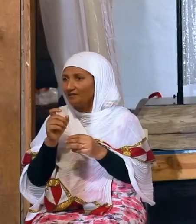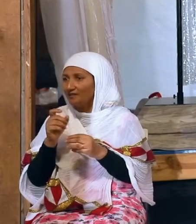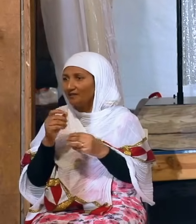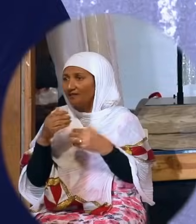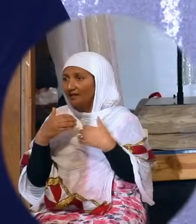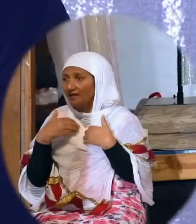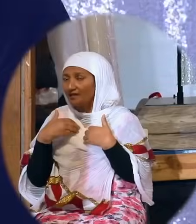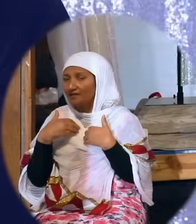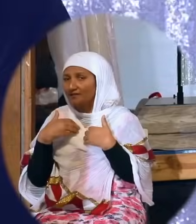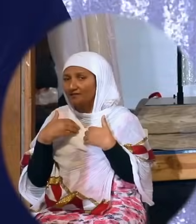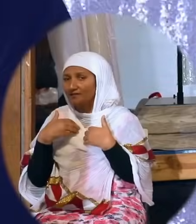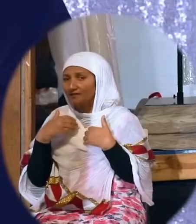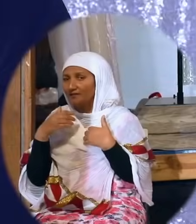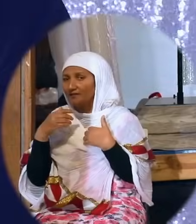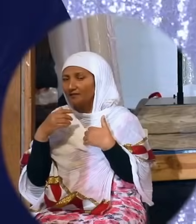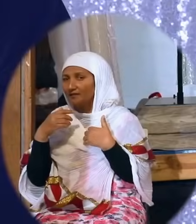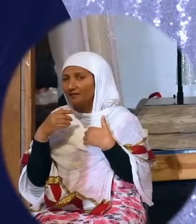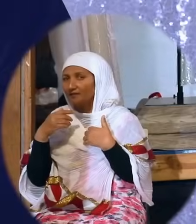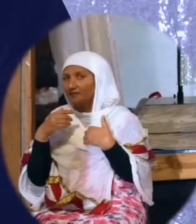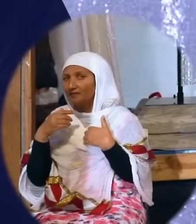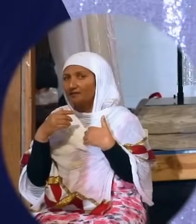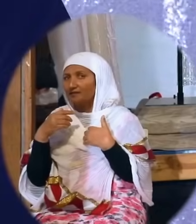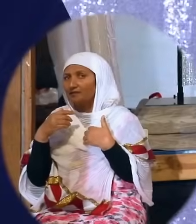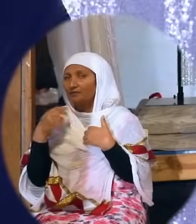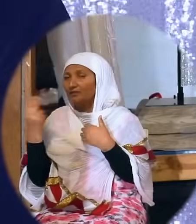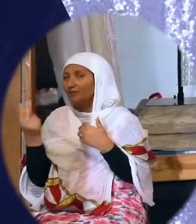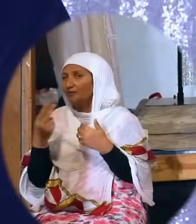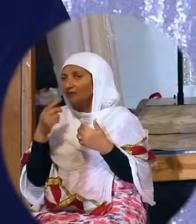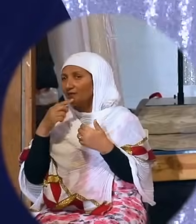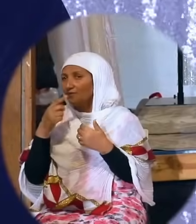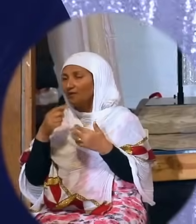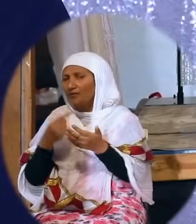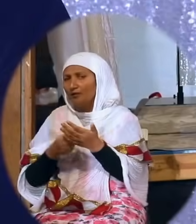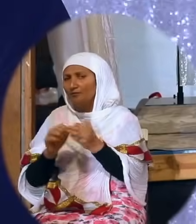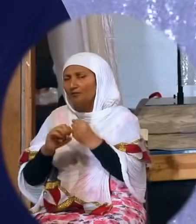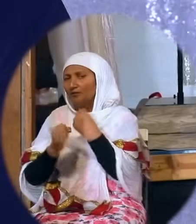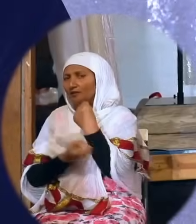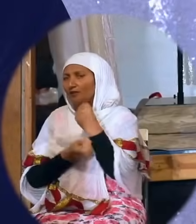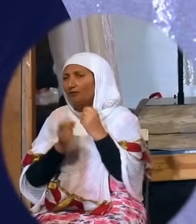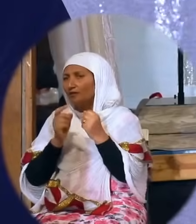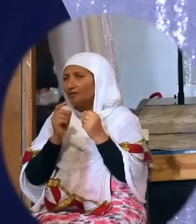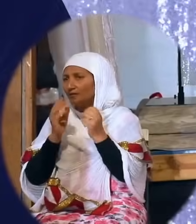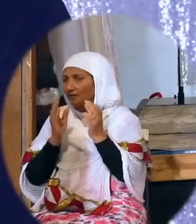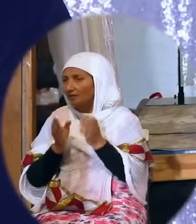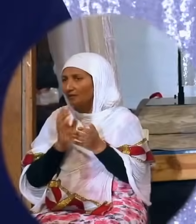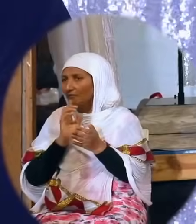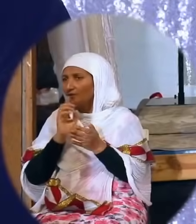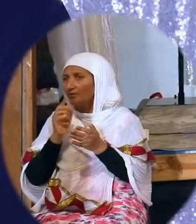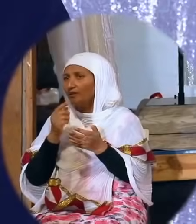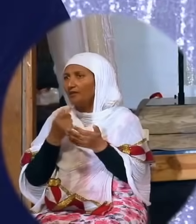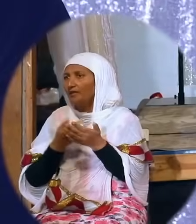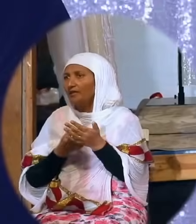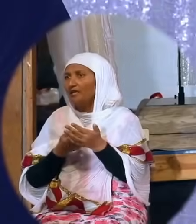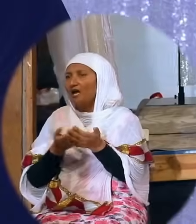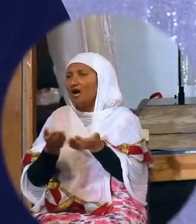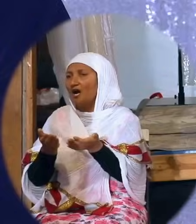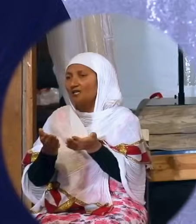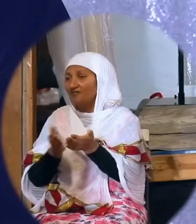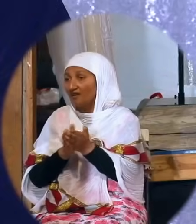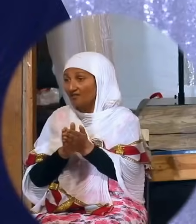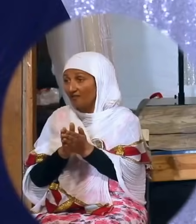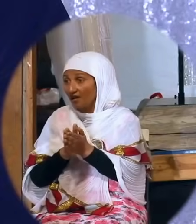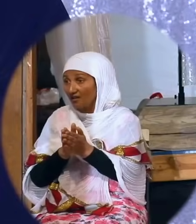የተፈለገው ምን አይነቱ ይዘት ነው የሚጠቅመን የሚለው በጣም መሰረታዊ ነው። በዚያ ሂደት ከሆነ ይሄ አስፈላጊ ነው።